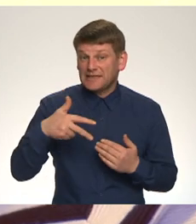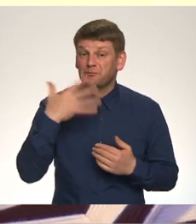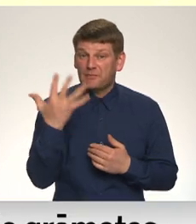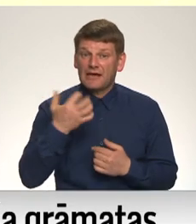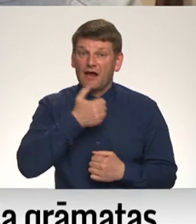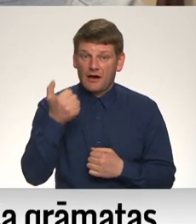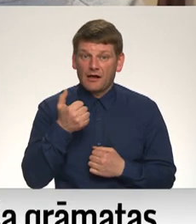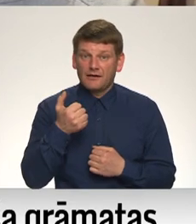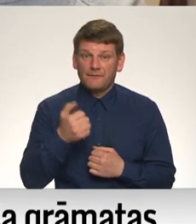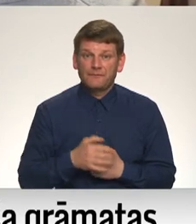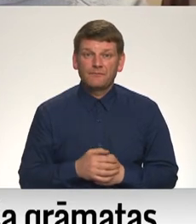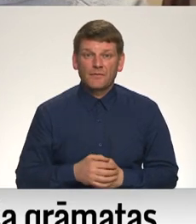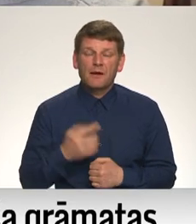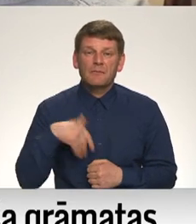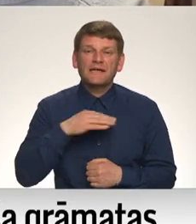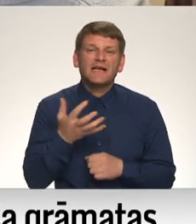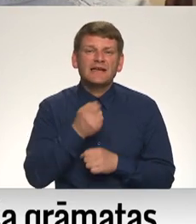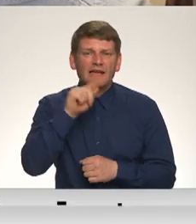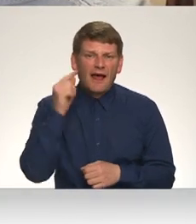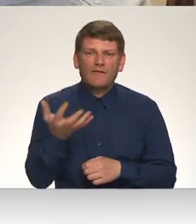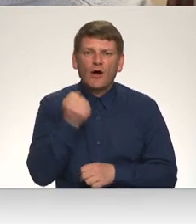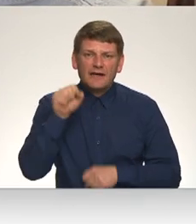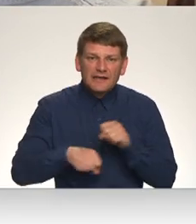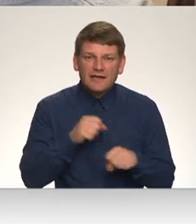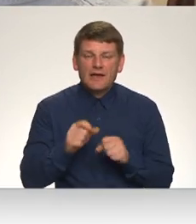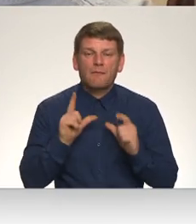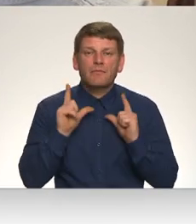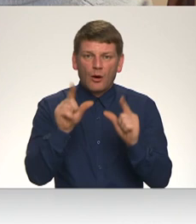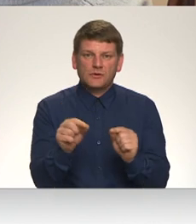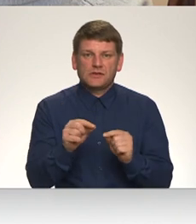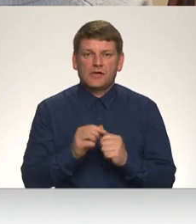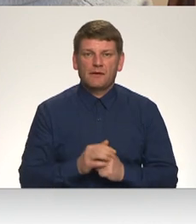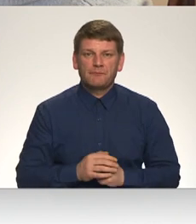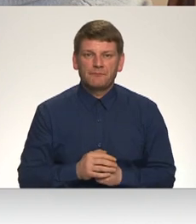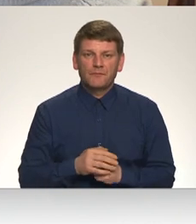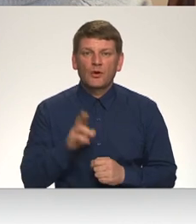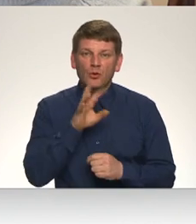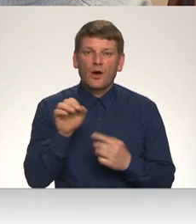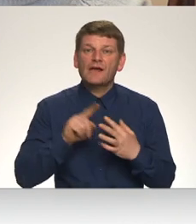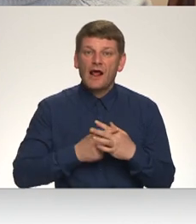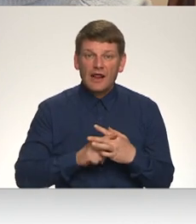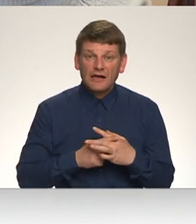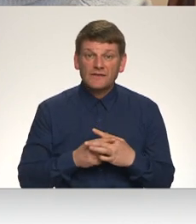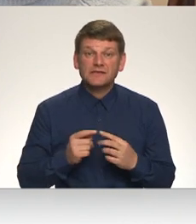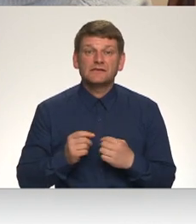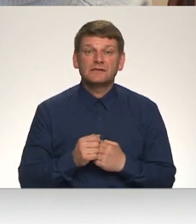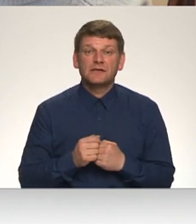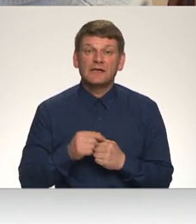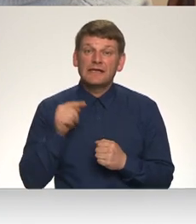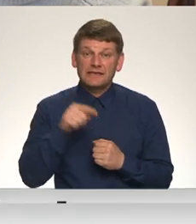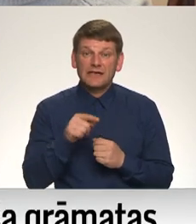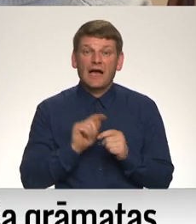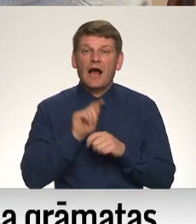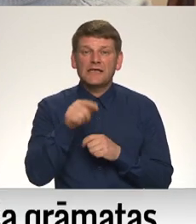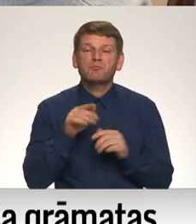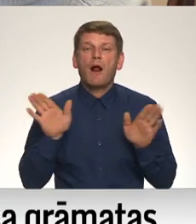1935. Gada. Un mēs ar tēva ritiņiem braucām no Jelgavas. Un tad aiz